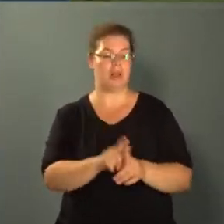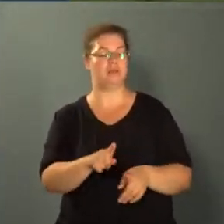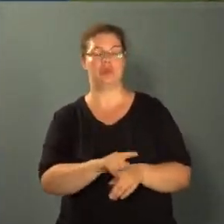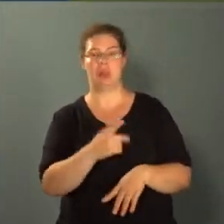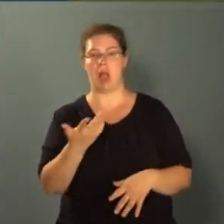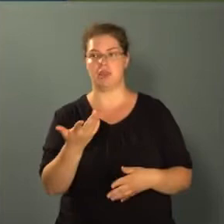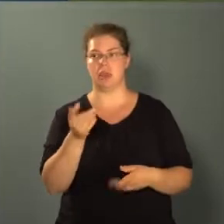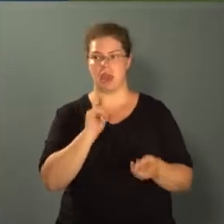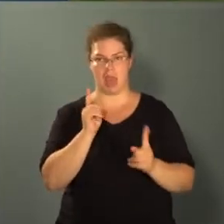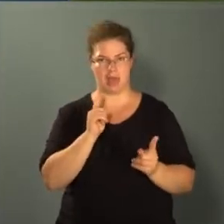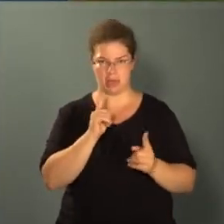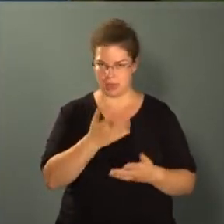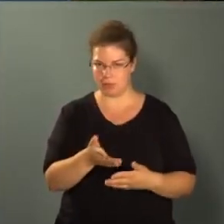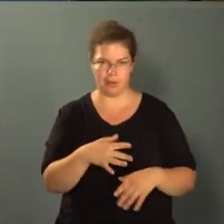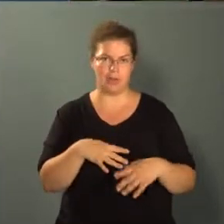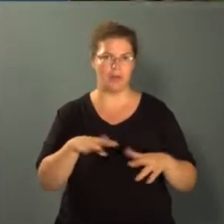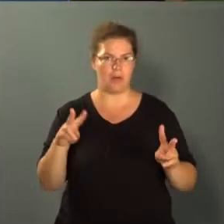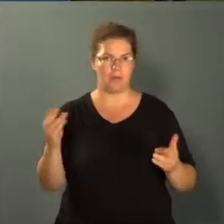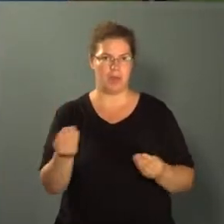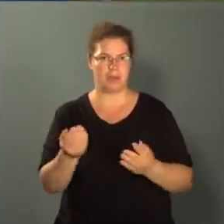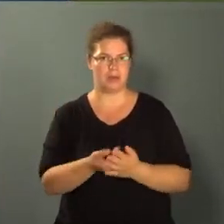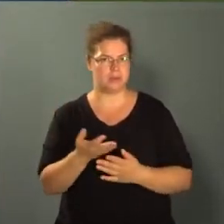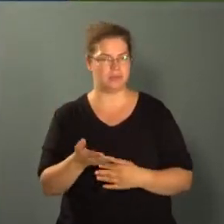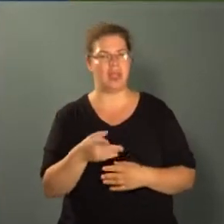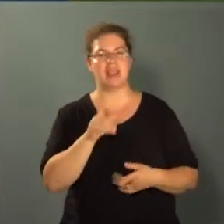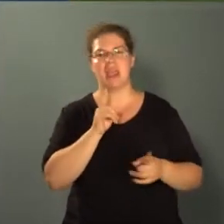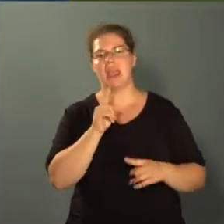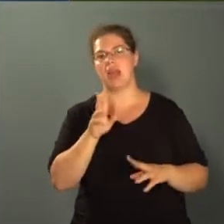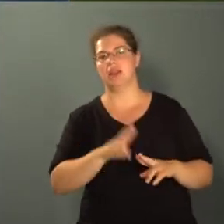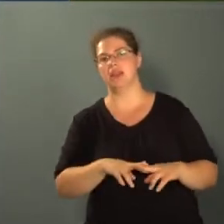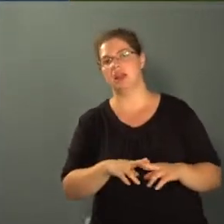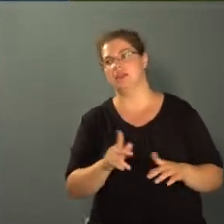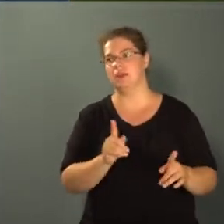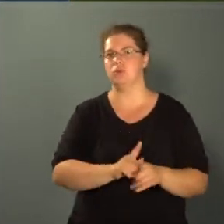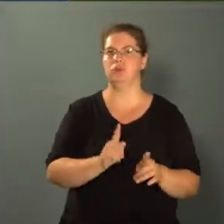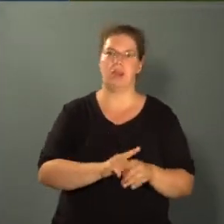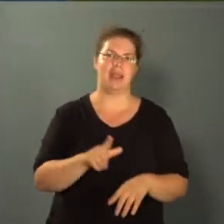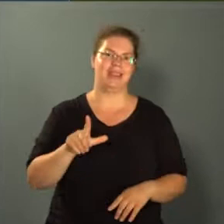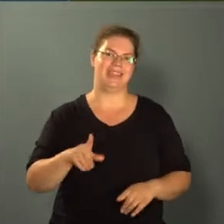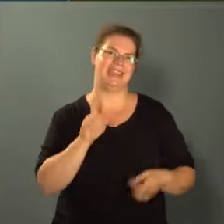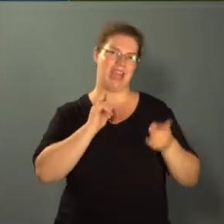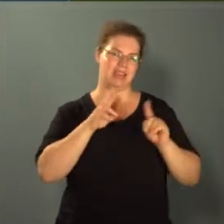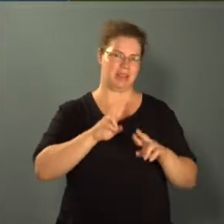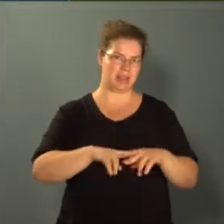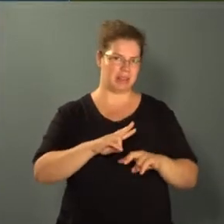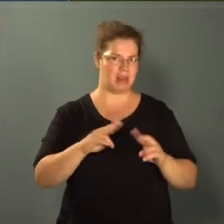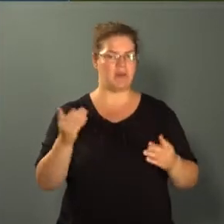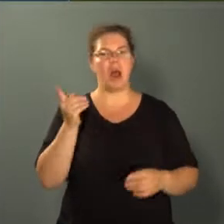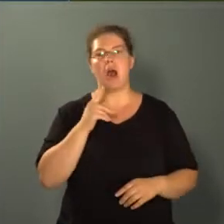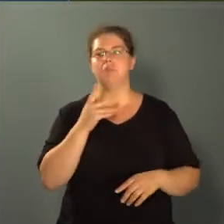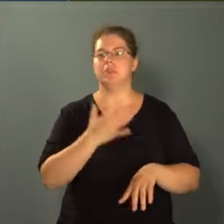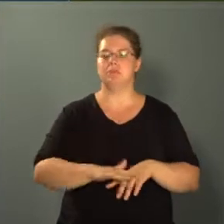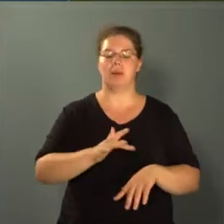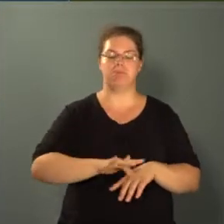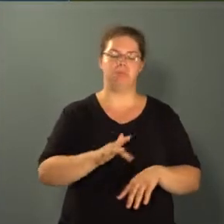ugyanazt a játékot játszátok-e, vagy van valami új? Nem, hát a játékrendszer az ugyanaz, tehát 2 játékrendszer van, amit megpróbálunk